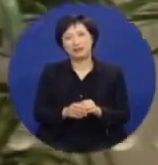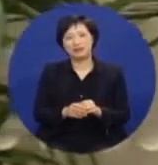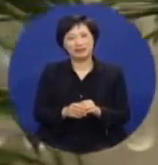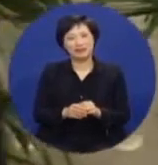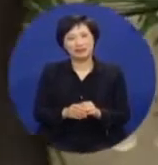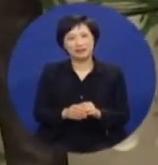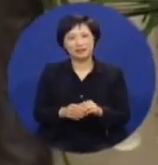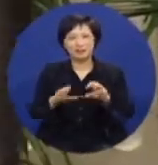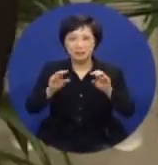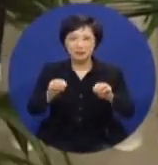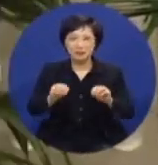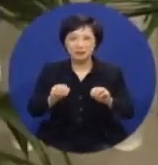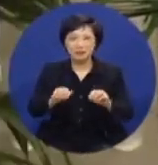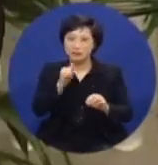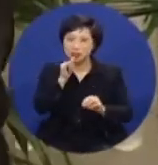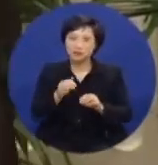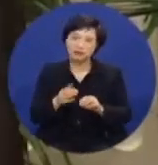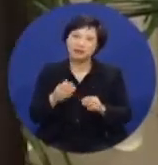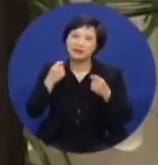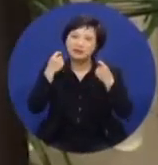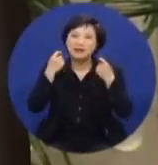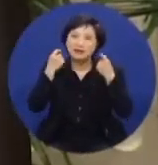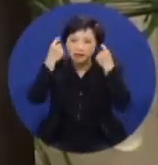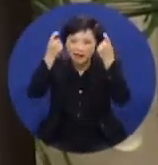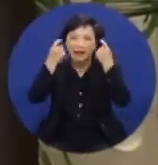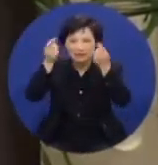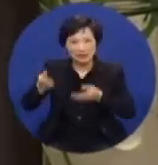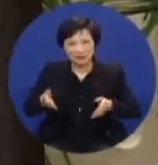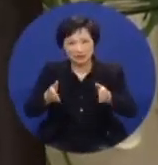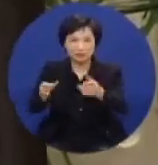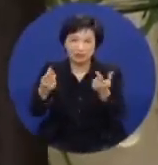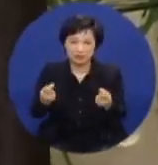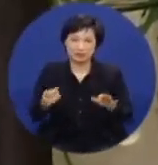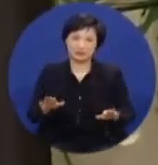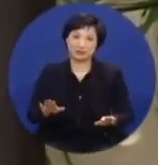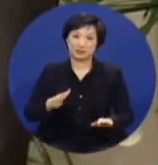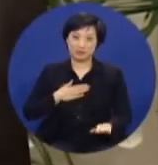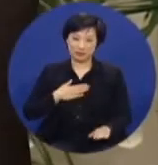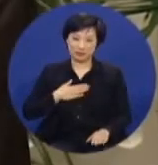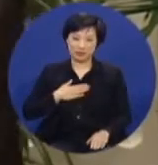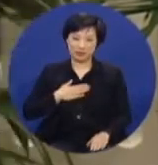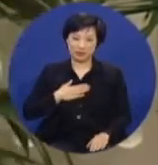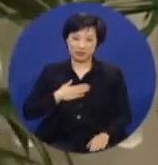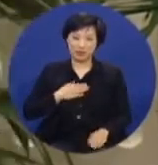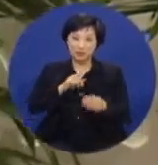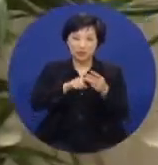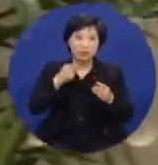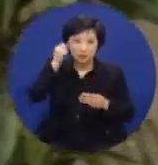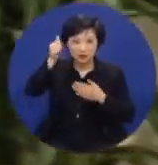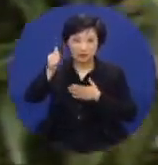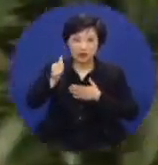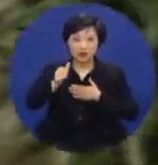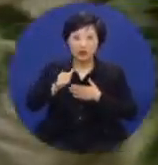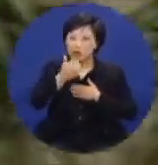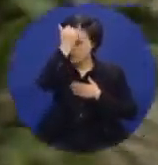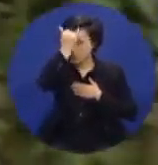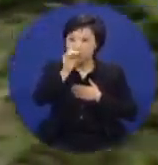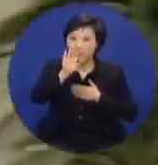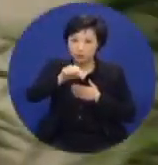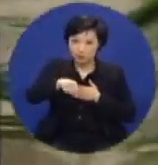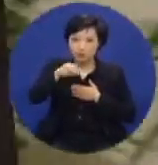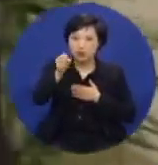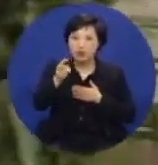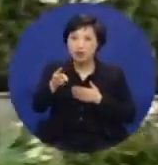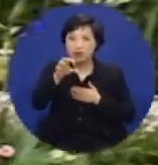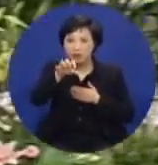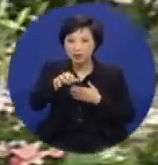예 나도 충청도 좋구여 땅에서 태어나서 소화가 이사를 얼마나 탔는지